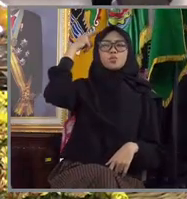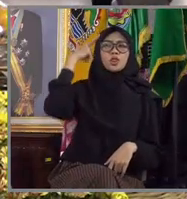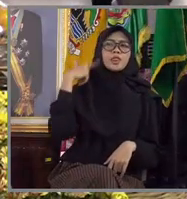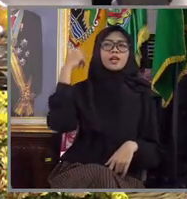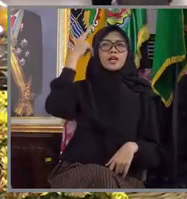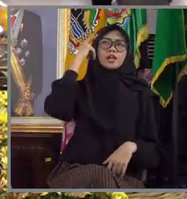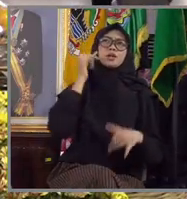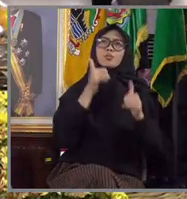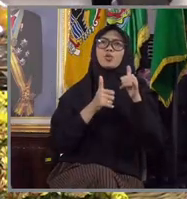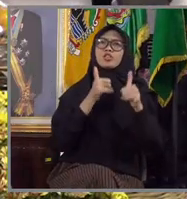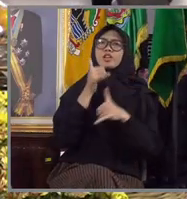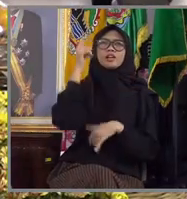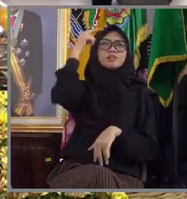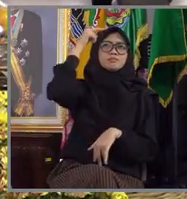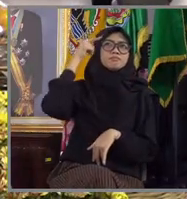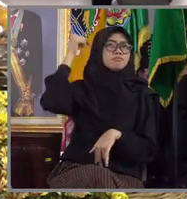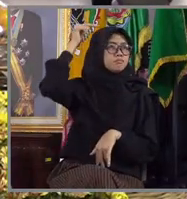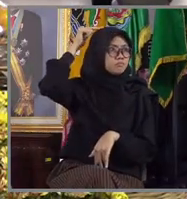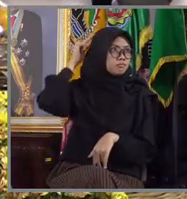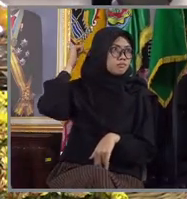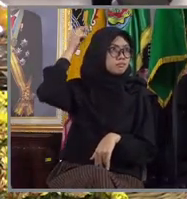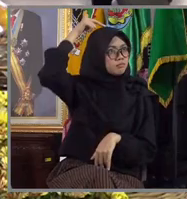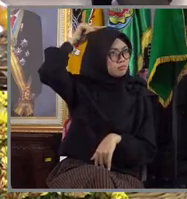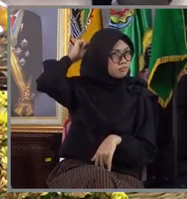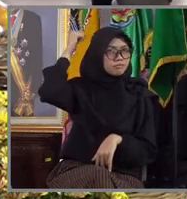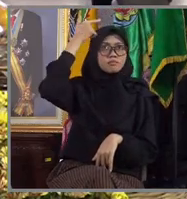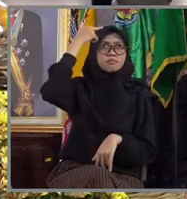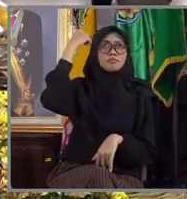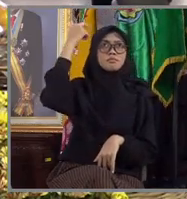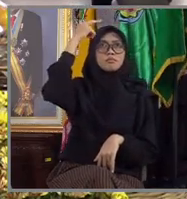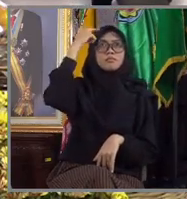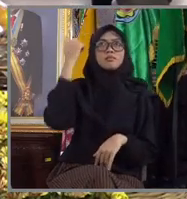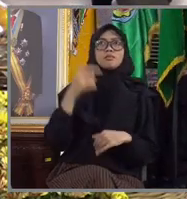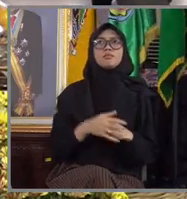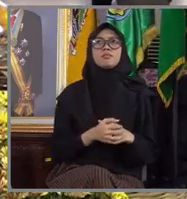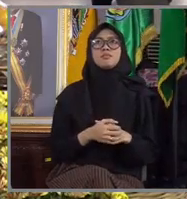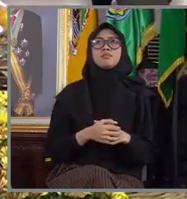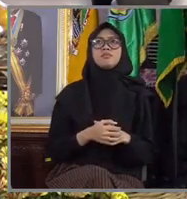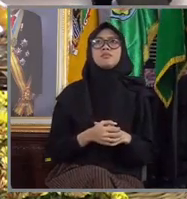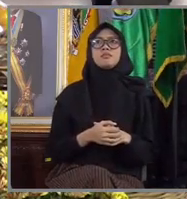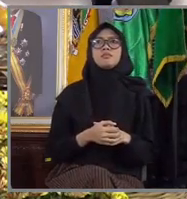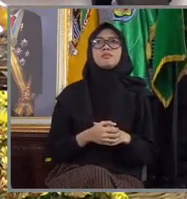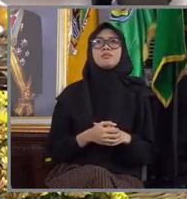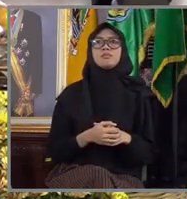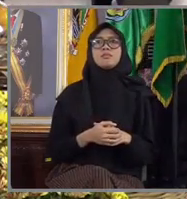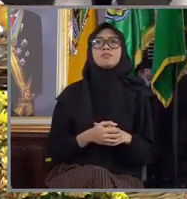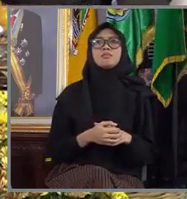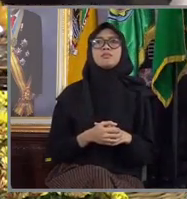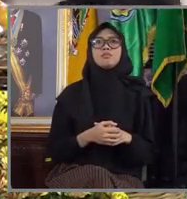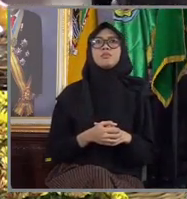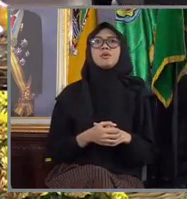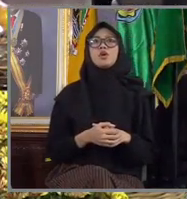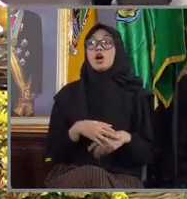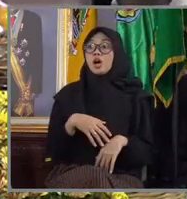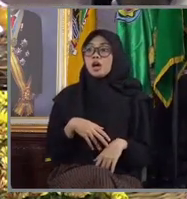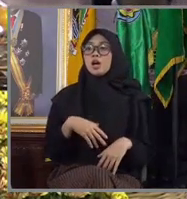rambut saya berubah rambutnya berkembang Pak warna putih